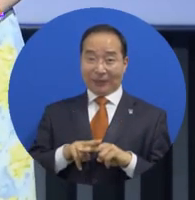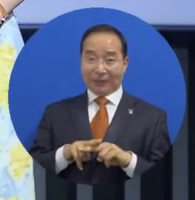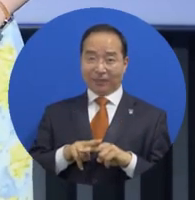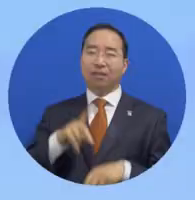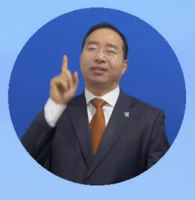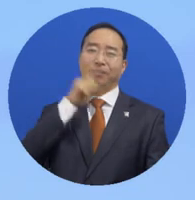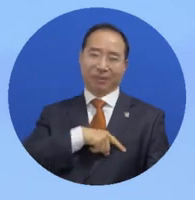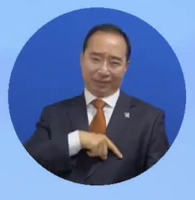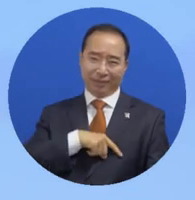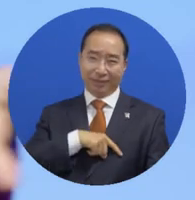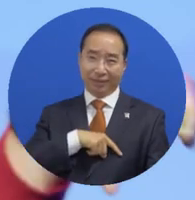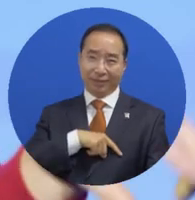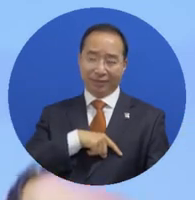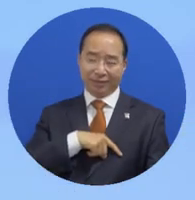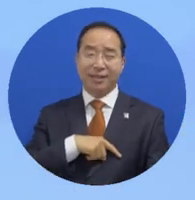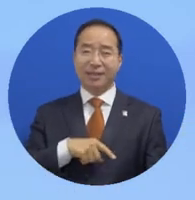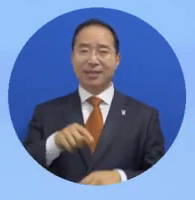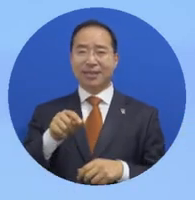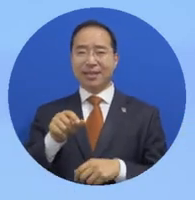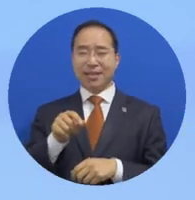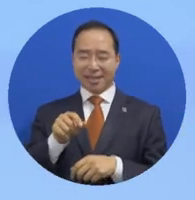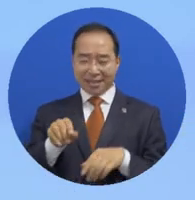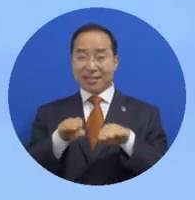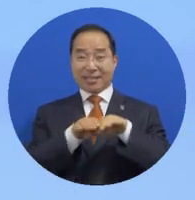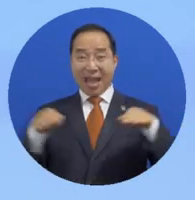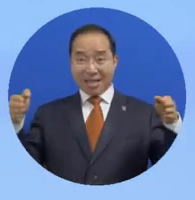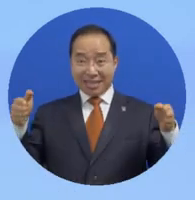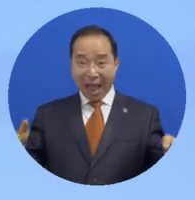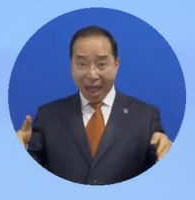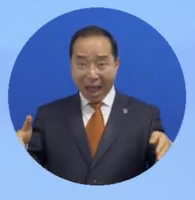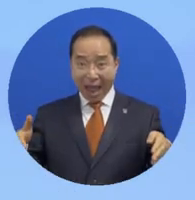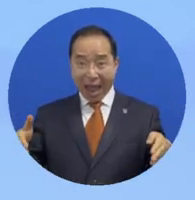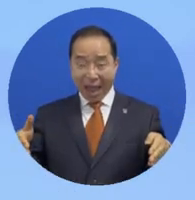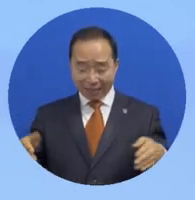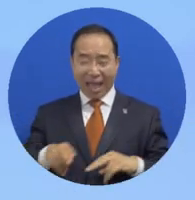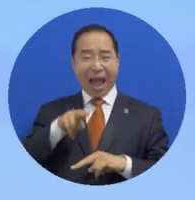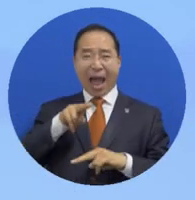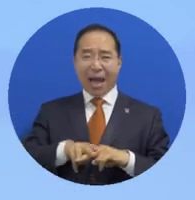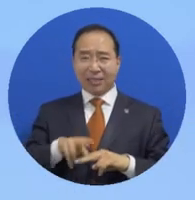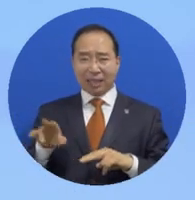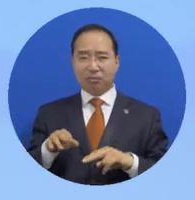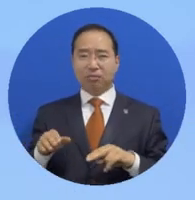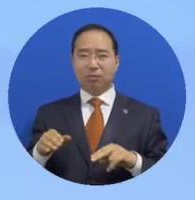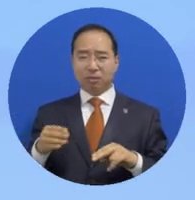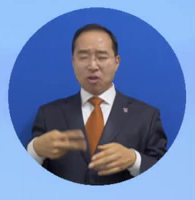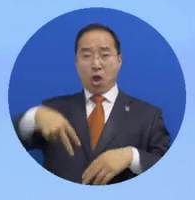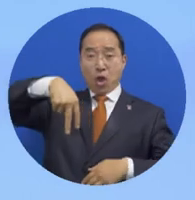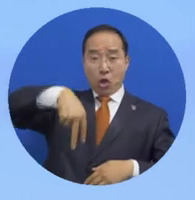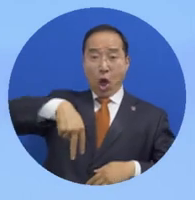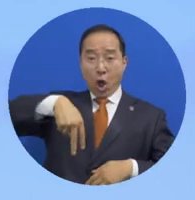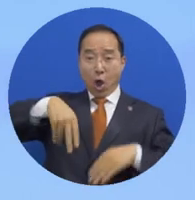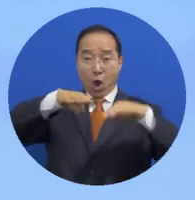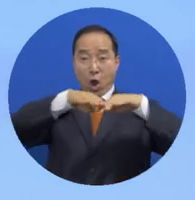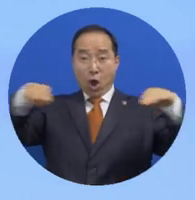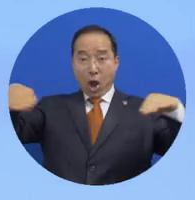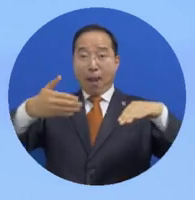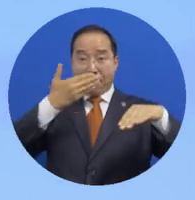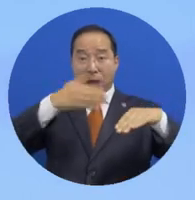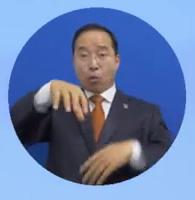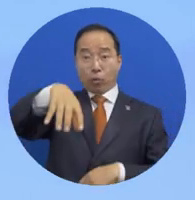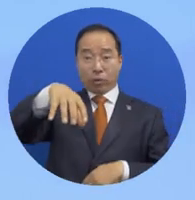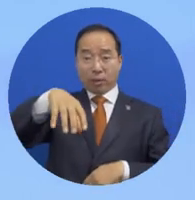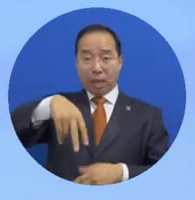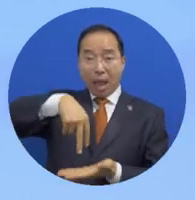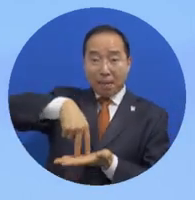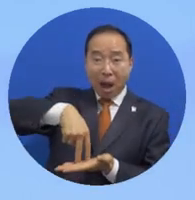생각을 해요. 그래서 저는 사실 책상을 서 있는 책상으로 바꿨거든요. 서서 일을 하다 보면 물론 다리가 좀 아픈데 네.